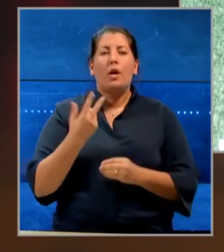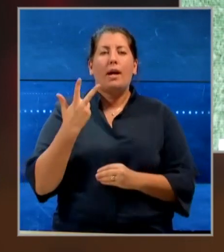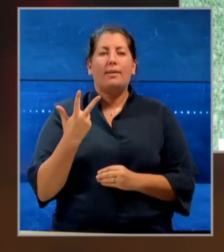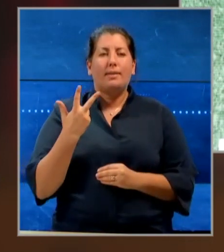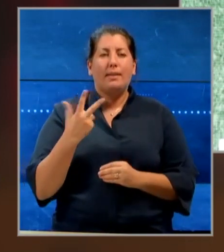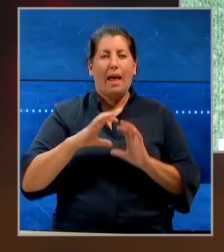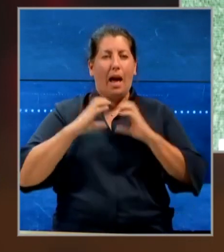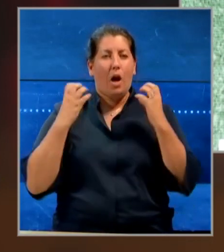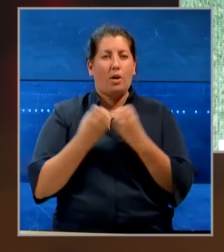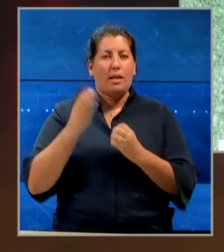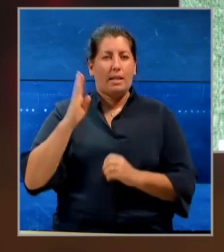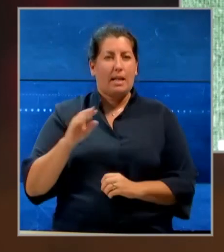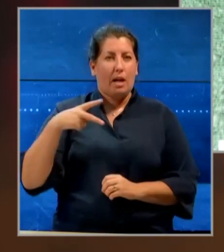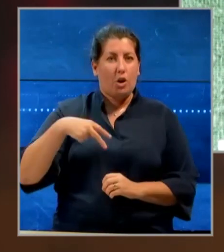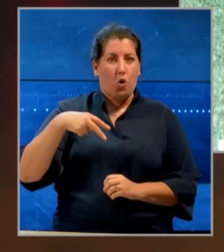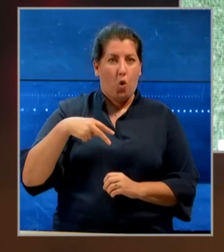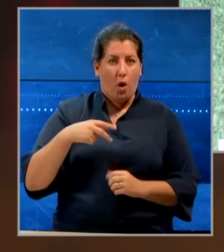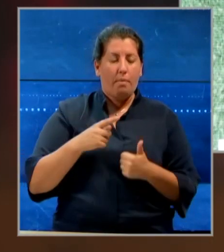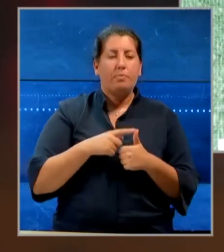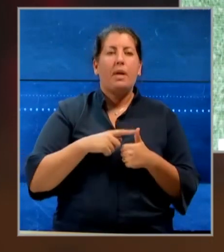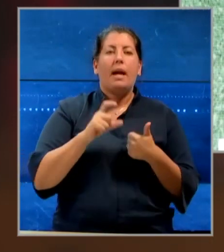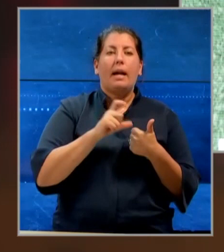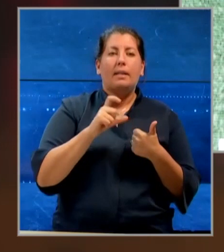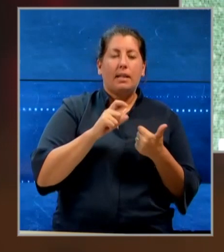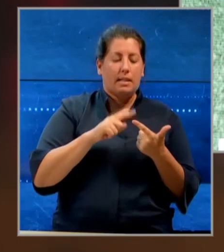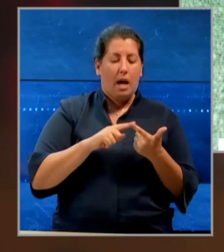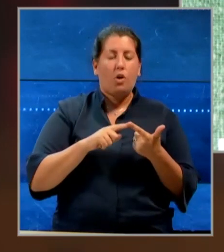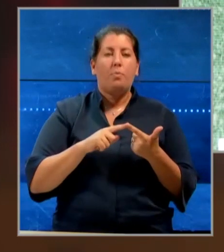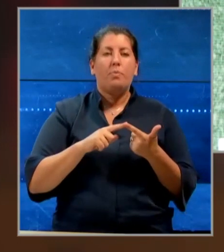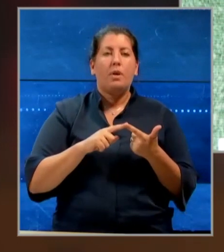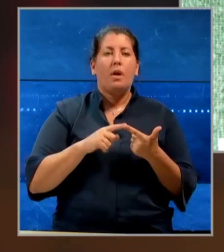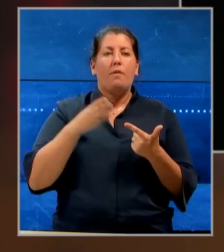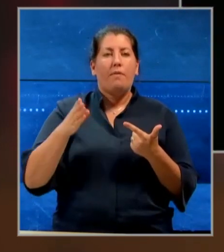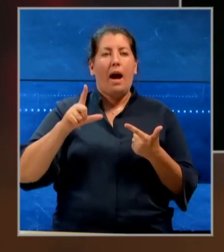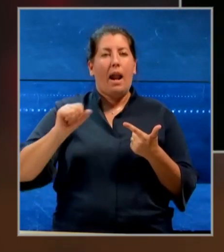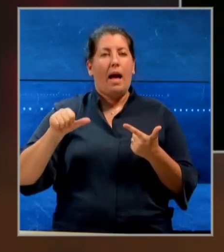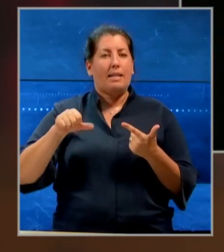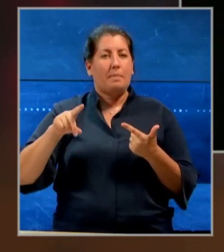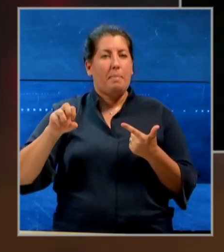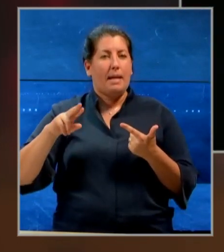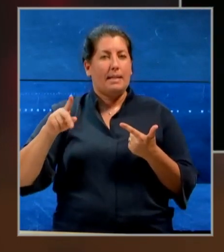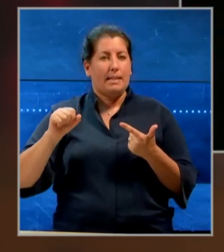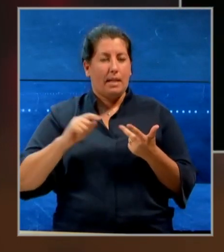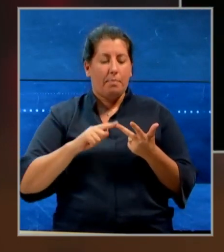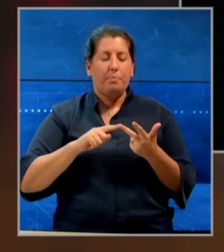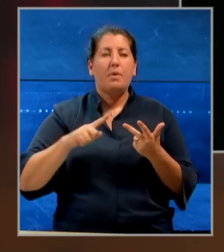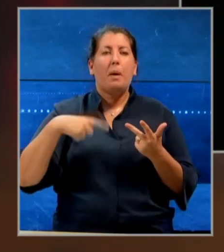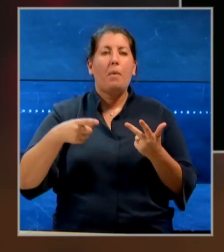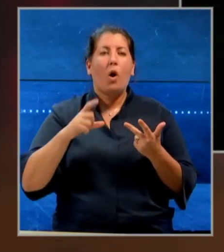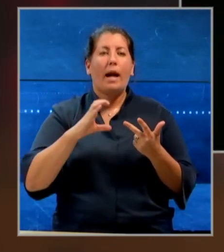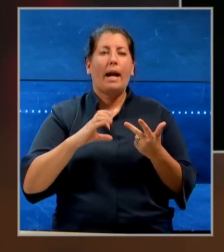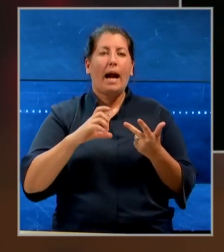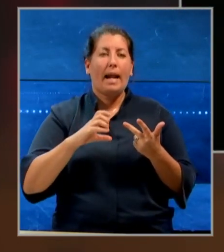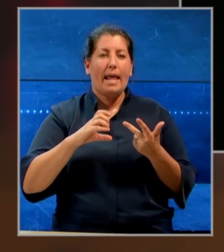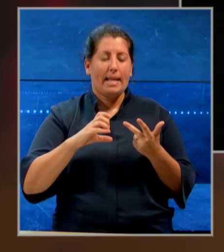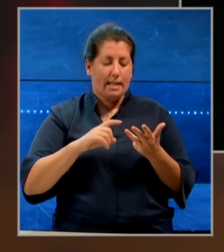Catanzaro venerdì, l'altro venerdì la trasferta sul campo dello Spezia, il martedì successivo turno infrasettimanale al San Nicola con la Carrarese e